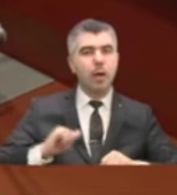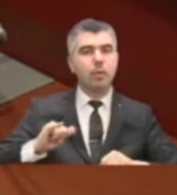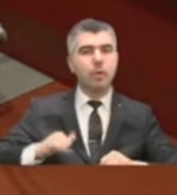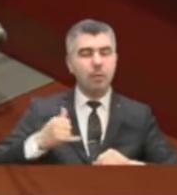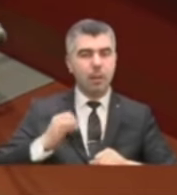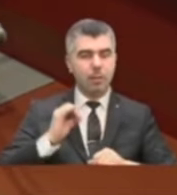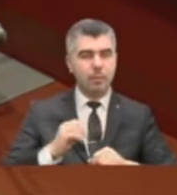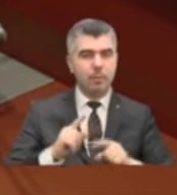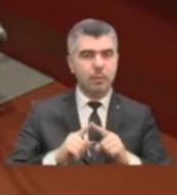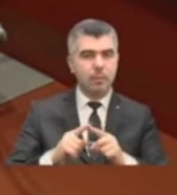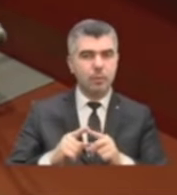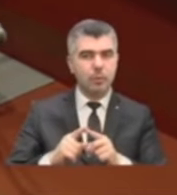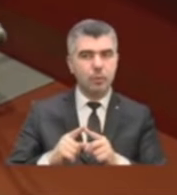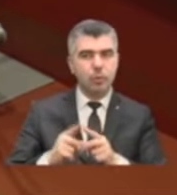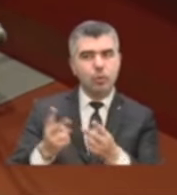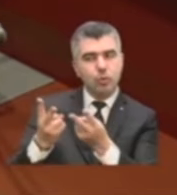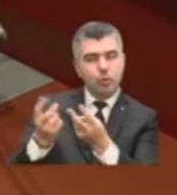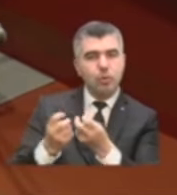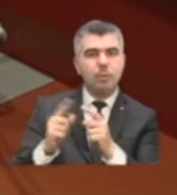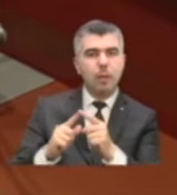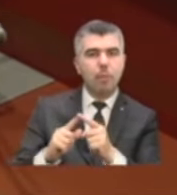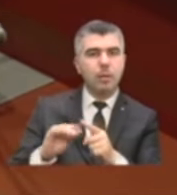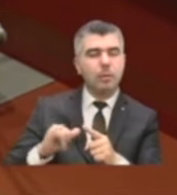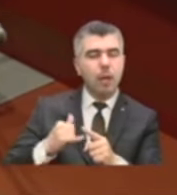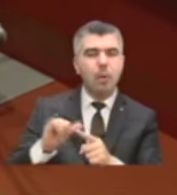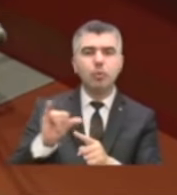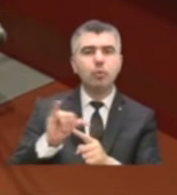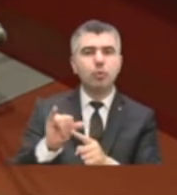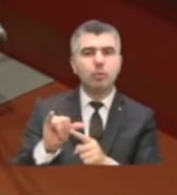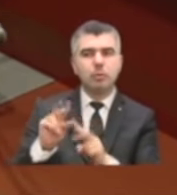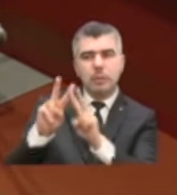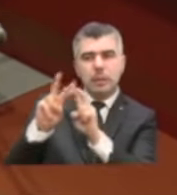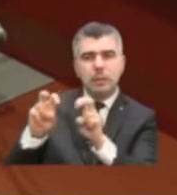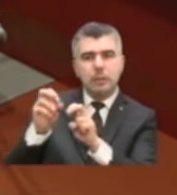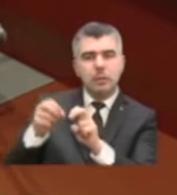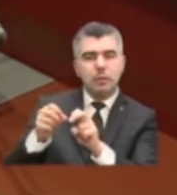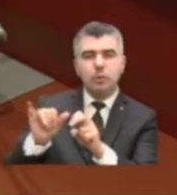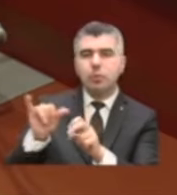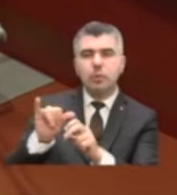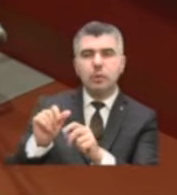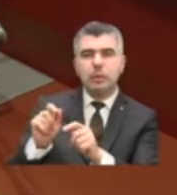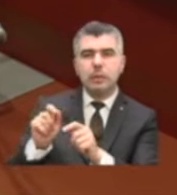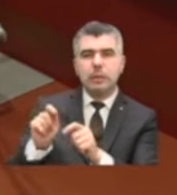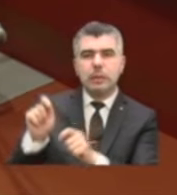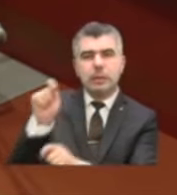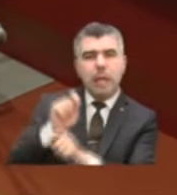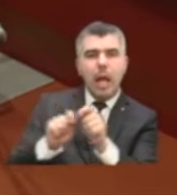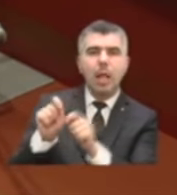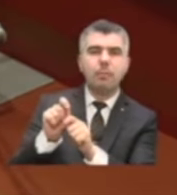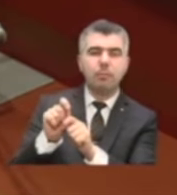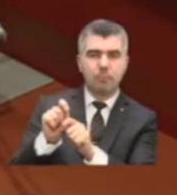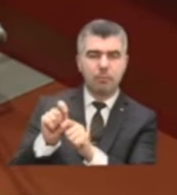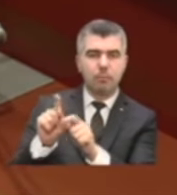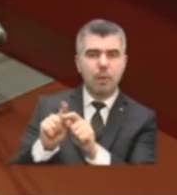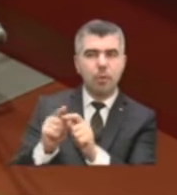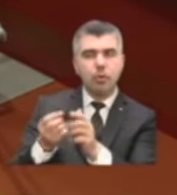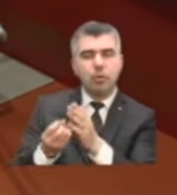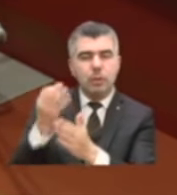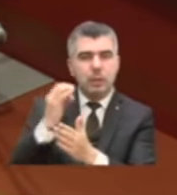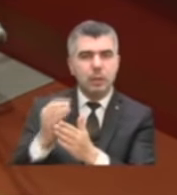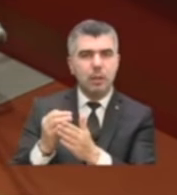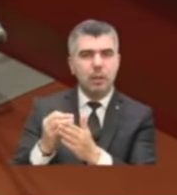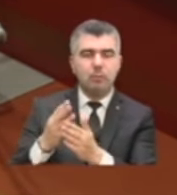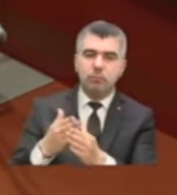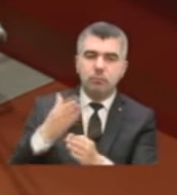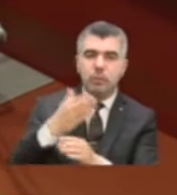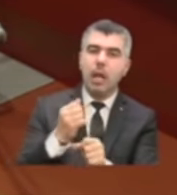على الاقل تجر عند هذوك الشباب، وانا داك نشوفوا معاهم شنو هو الطريقه اللي بغاو على الاقل يتعلموا منها كيف ما كنقولوا شي حاجه، غير شي حاجه باش يقدر يدخل